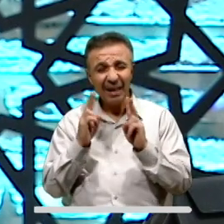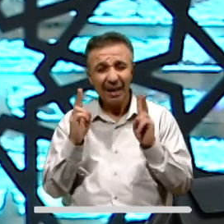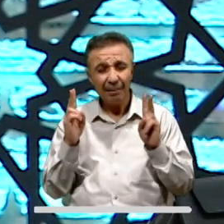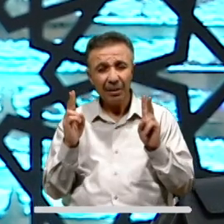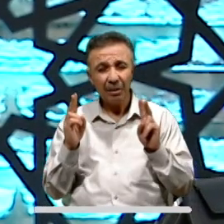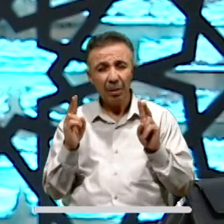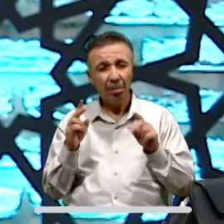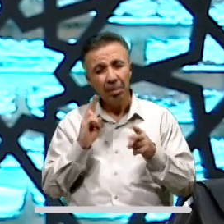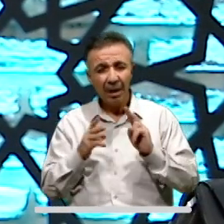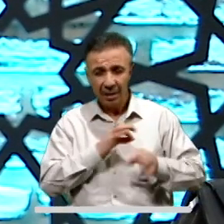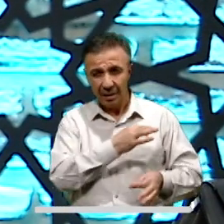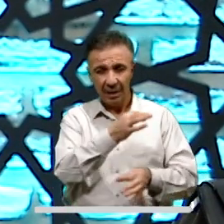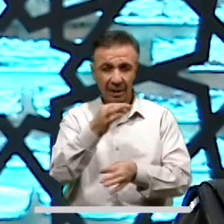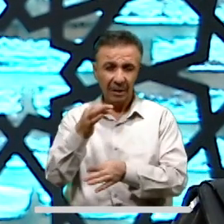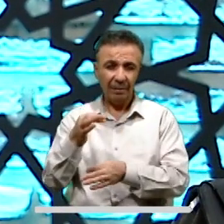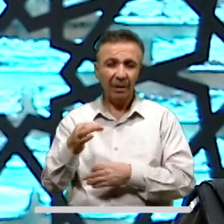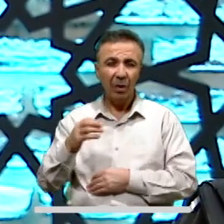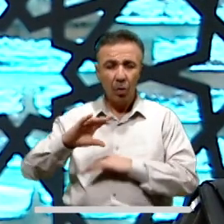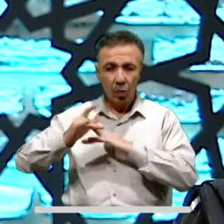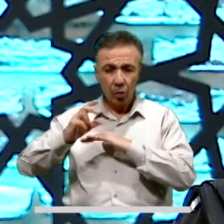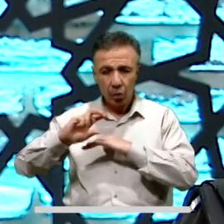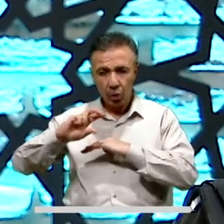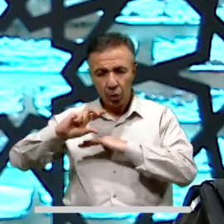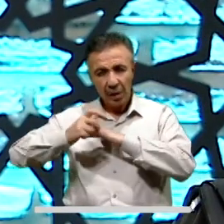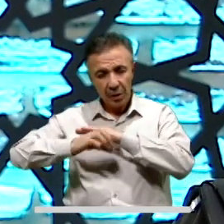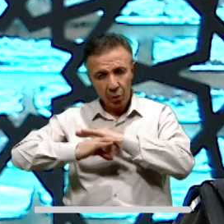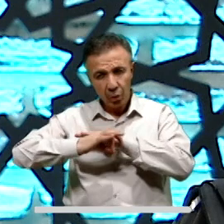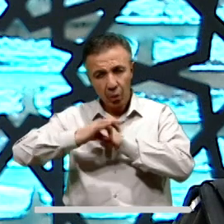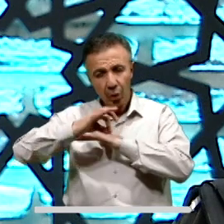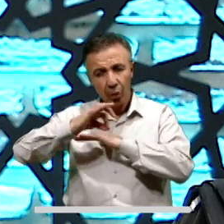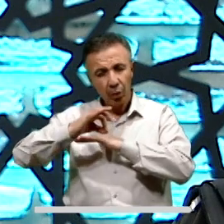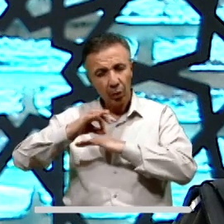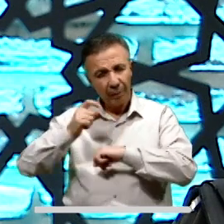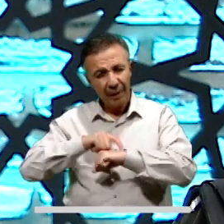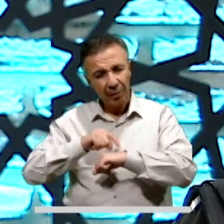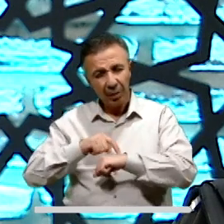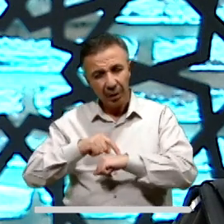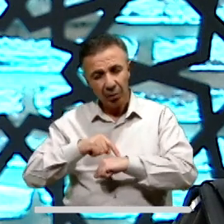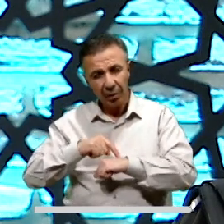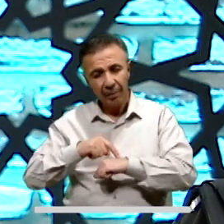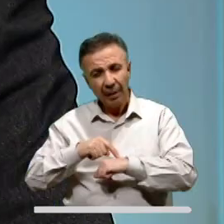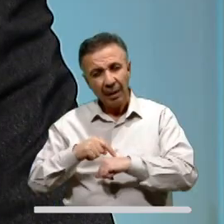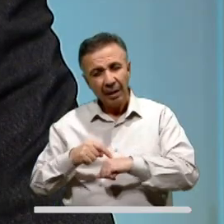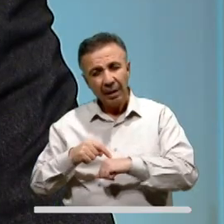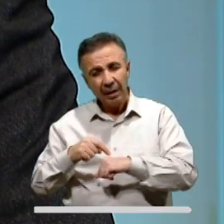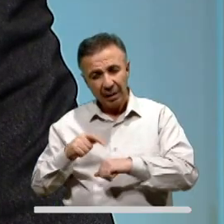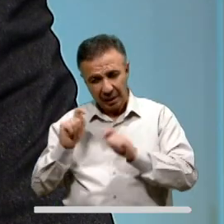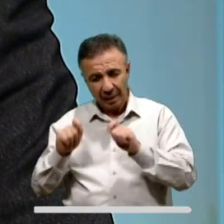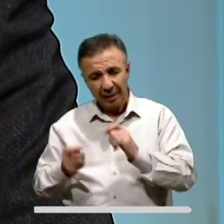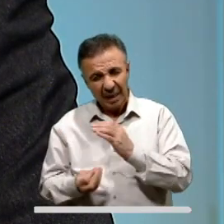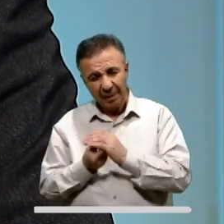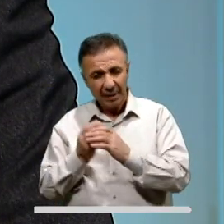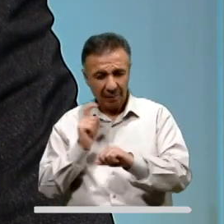bazı insanlar tarafından güneşin doğduğu vakit olarak yorumlanıp, yayınlanan imsak vaktinde bir yanlışlık olduğunu